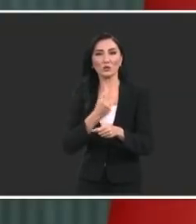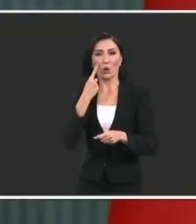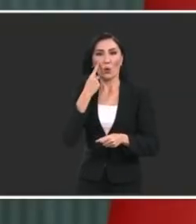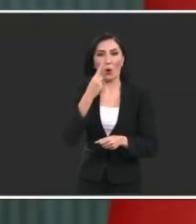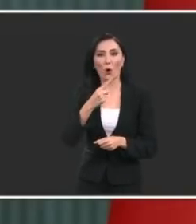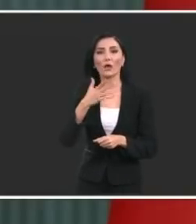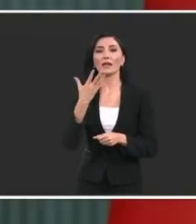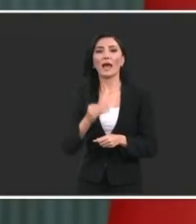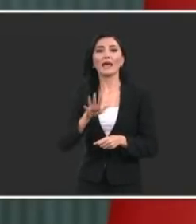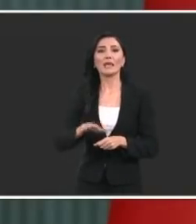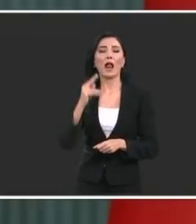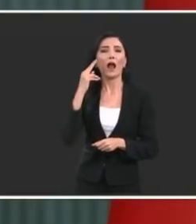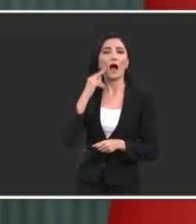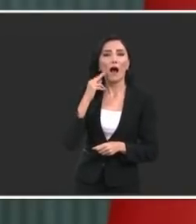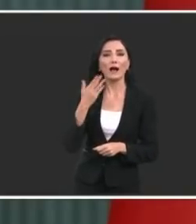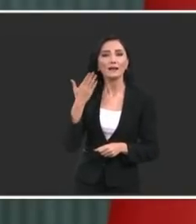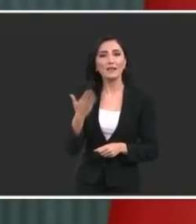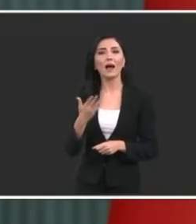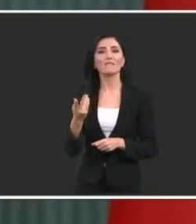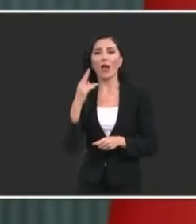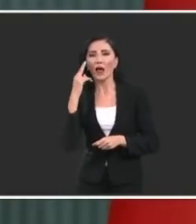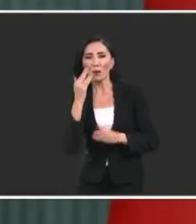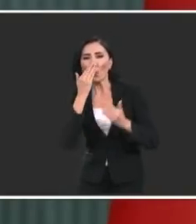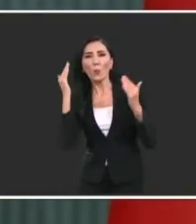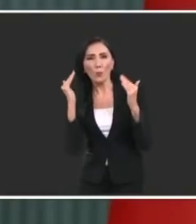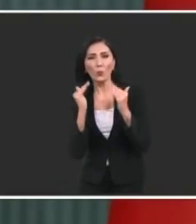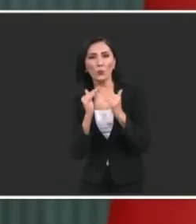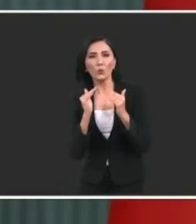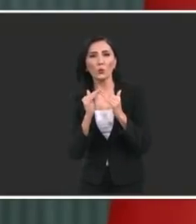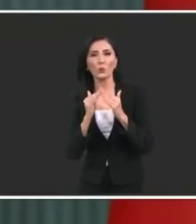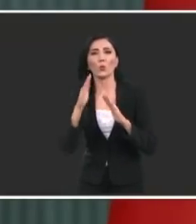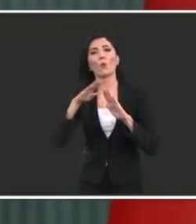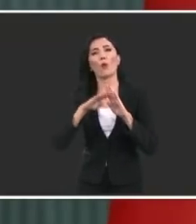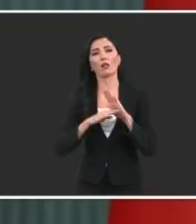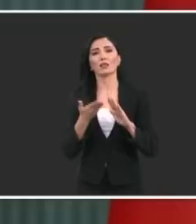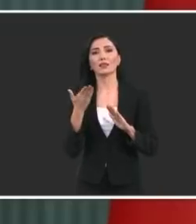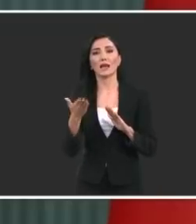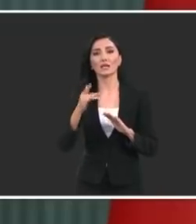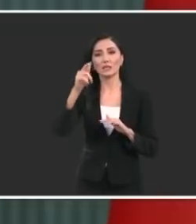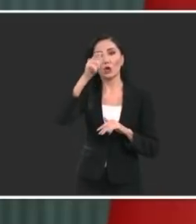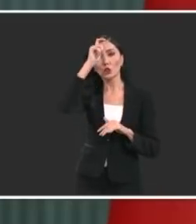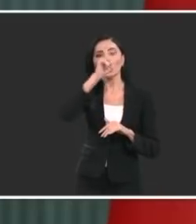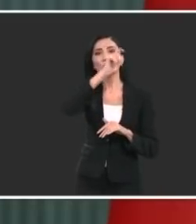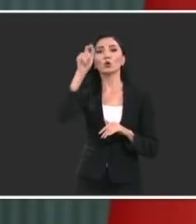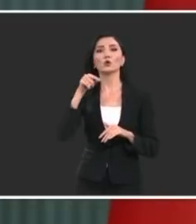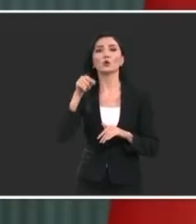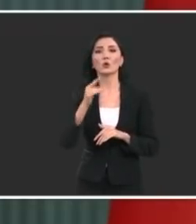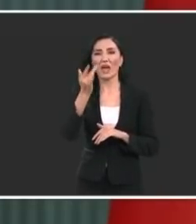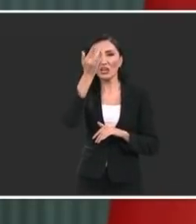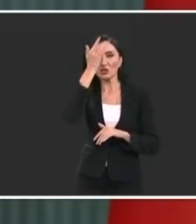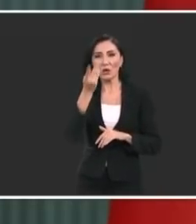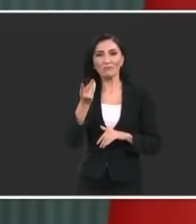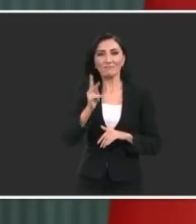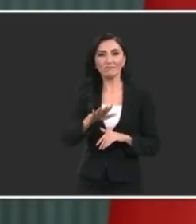hususlar ile Genel ahlak ve adabı muaşeret kuralları Iğdır Türkiye şehit